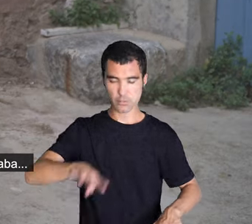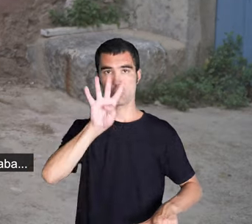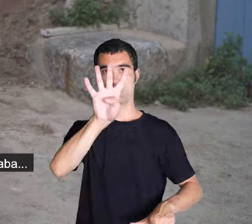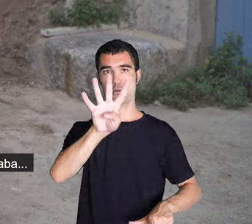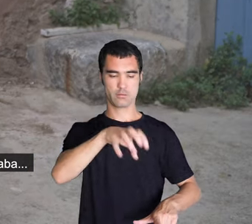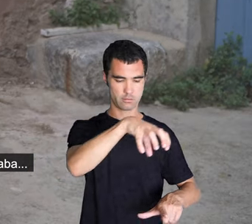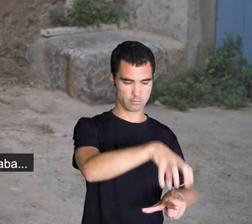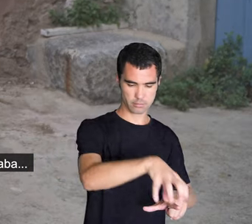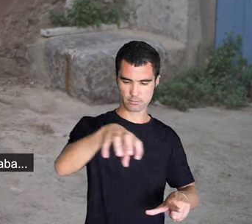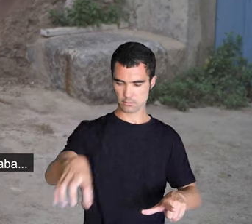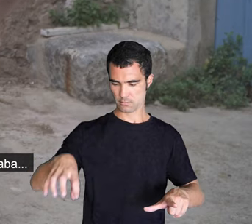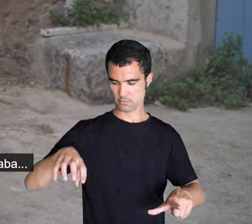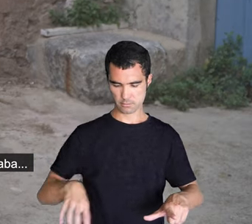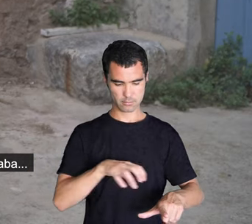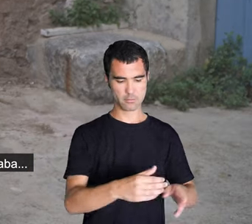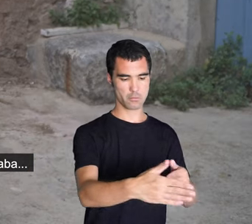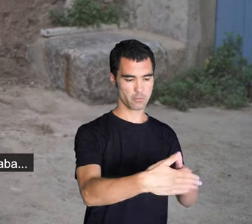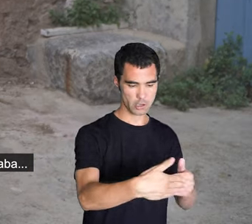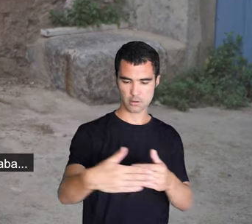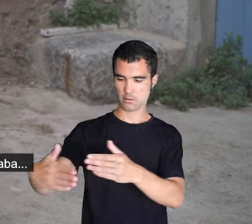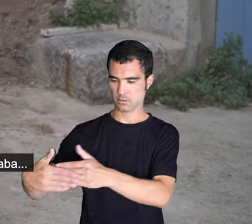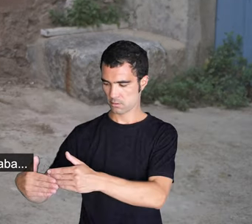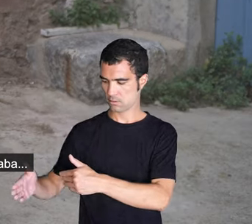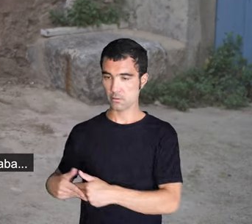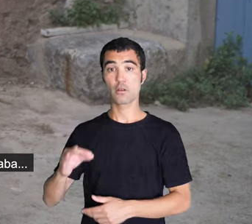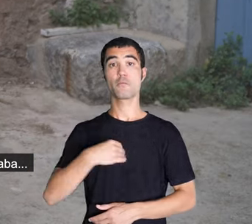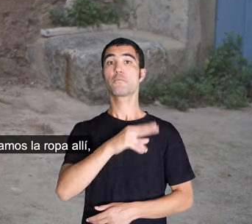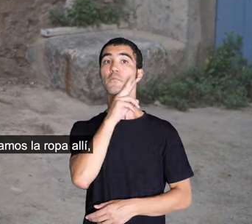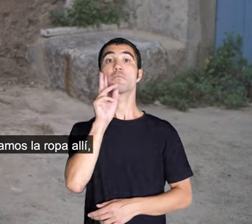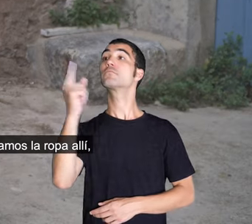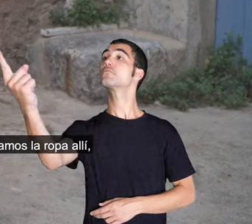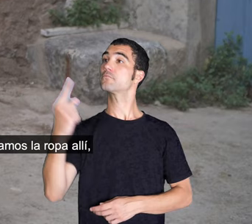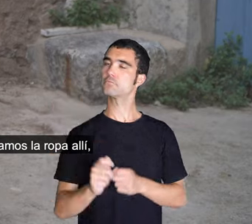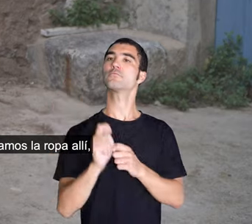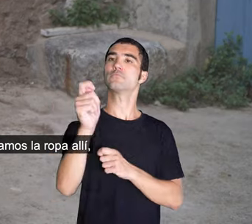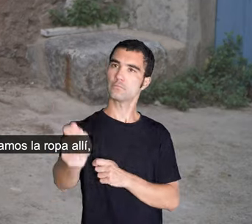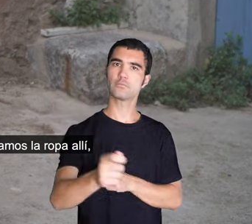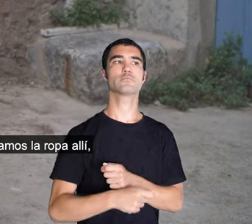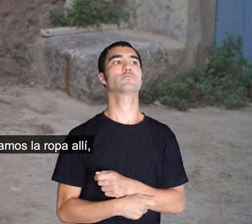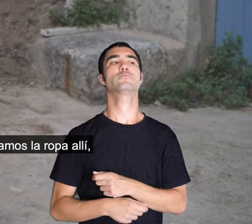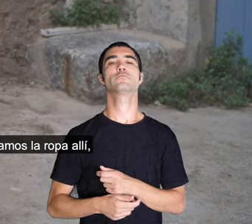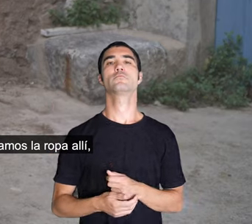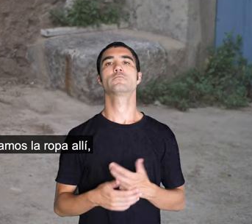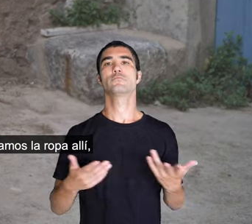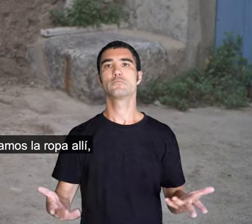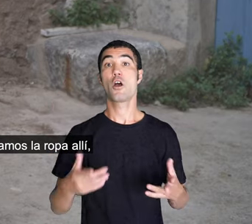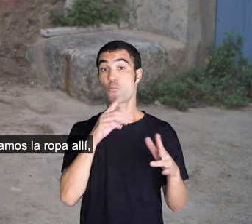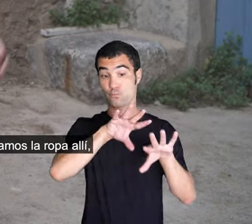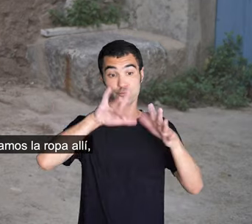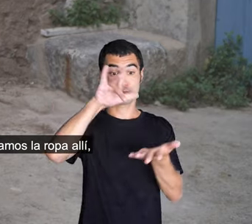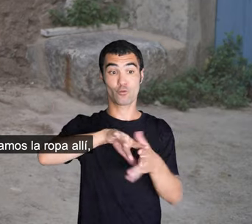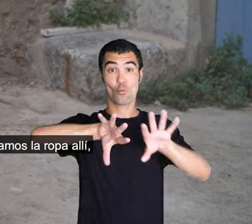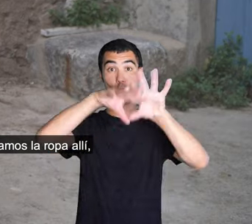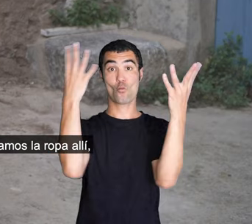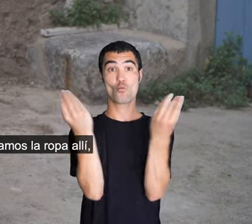cada una tenia la seva porta, i ma mare no es qui venia, li donava, i quan teníem llenassa, quan teníem software booking, que